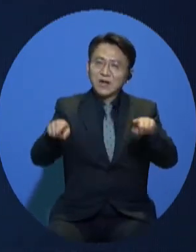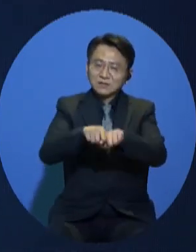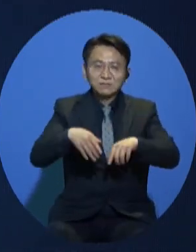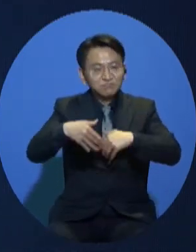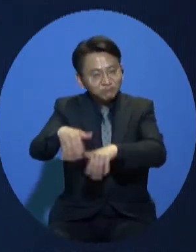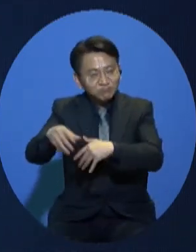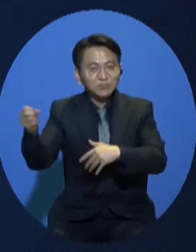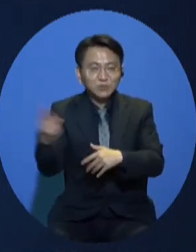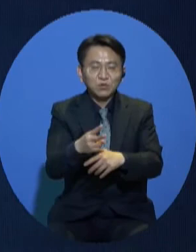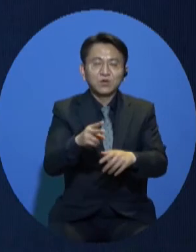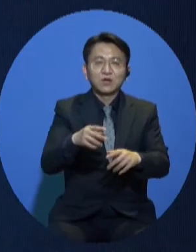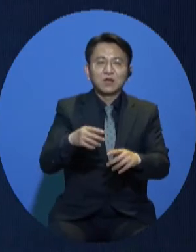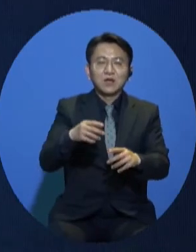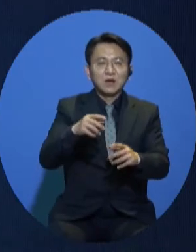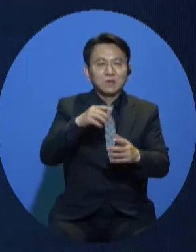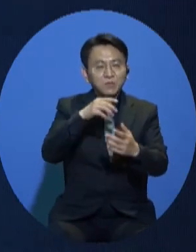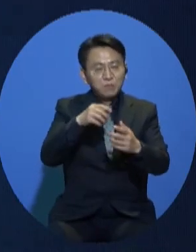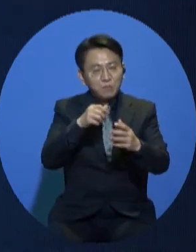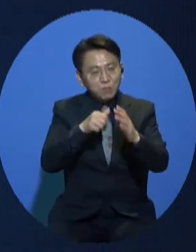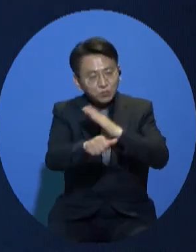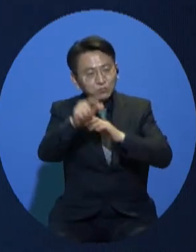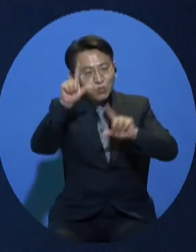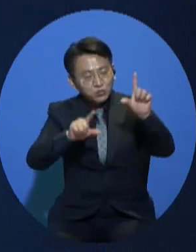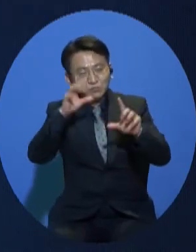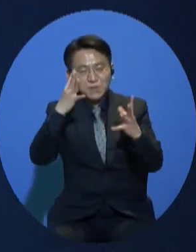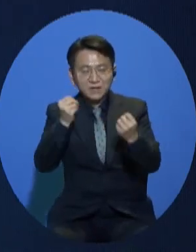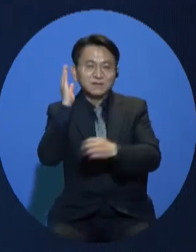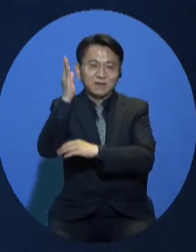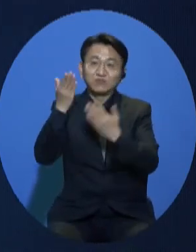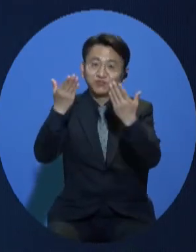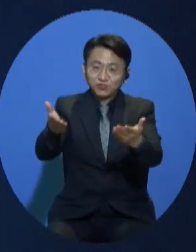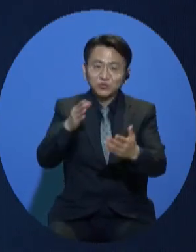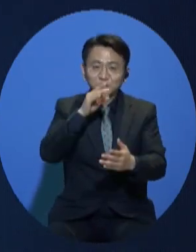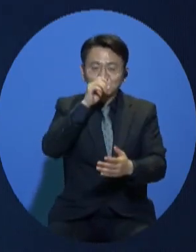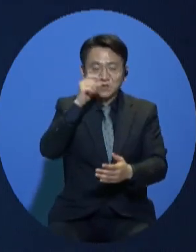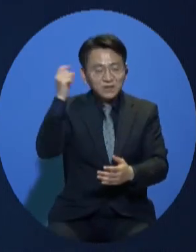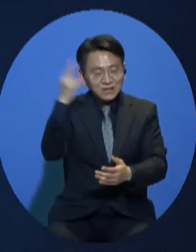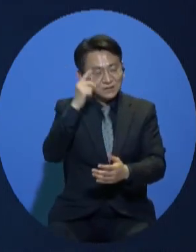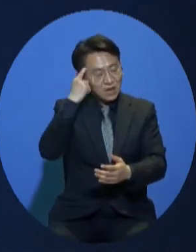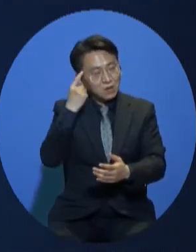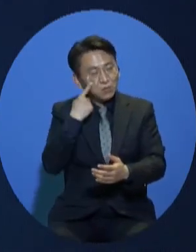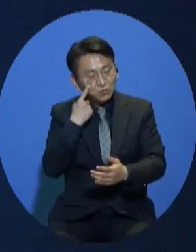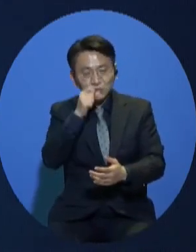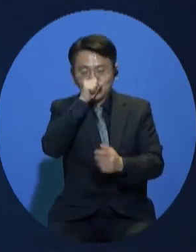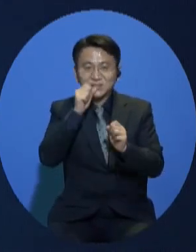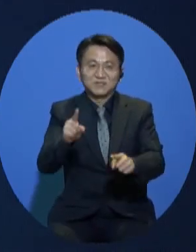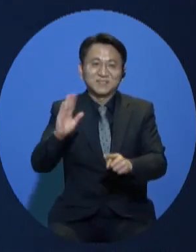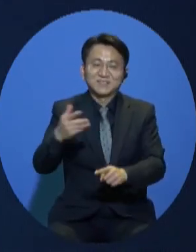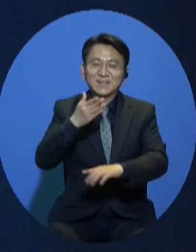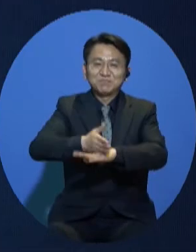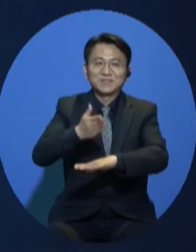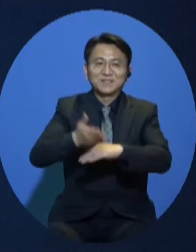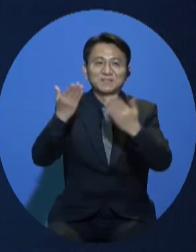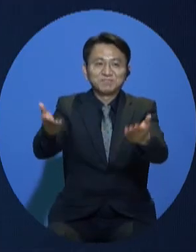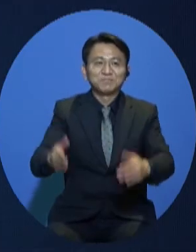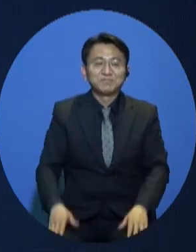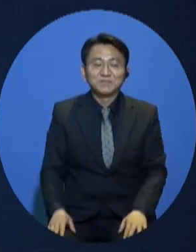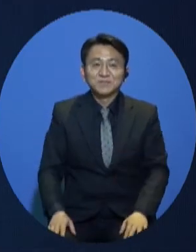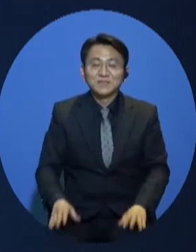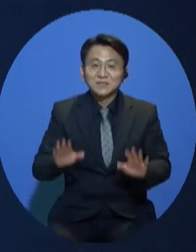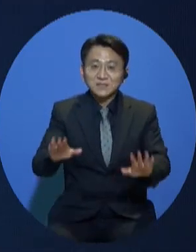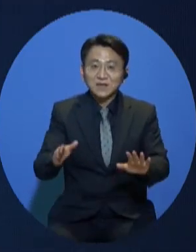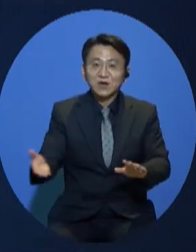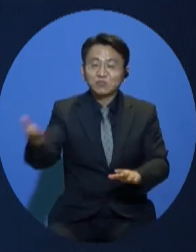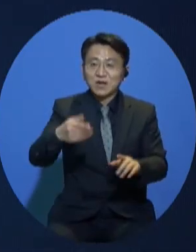아시아권 선수들의 모습까지 구석구석 살펴주셨는데요. 다시 한번 돌아볼 수 있는 계기가 됐습니다. 감사드리겠습니다. 이제